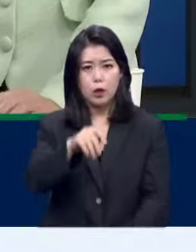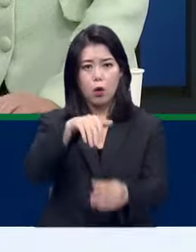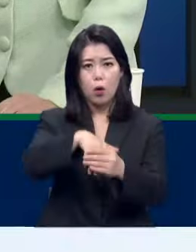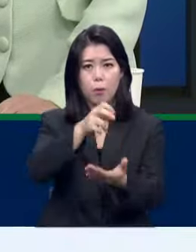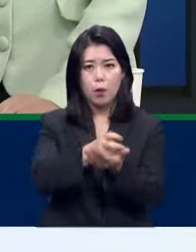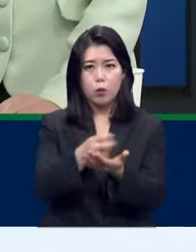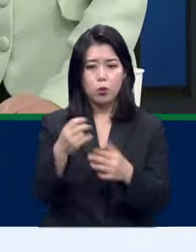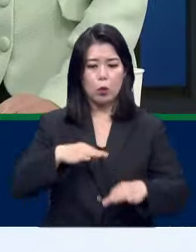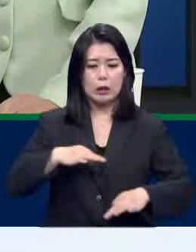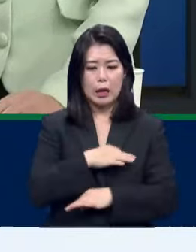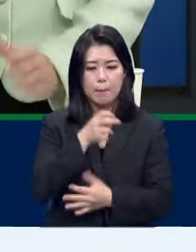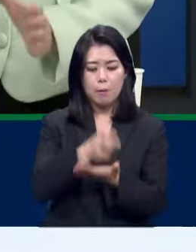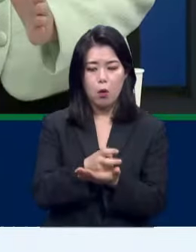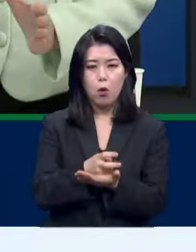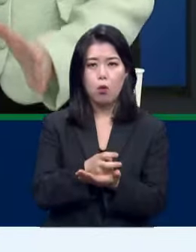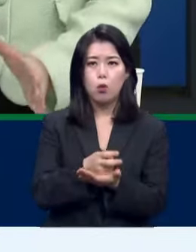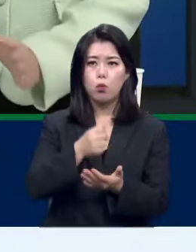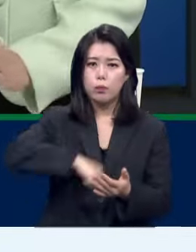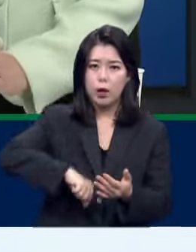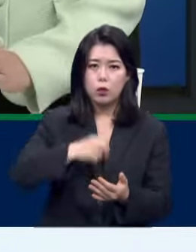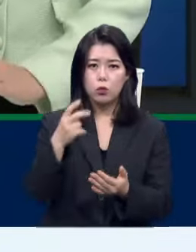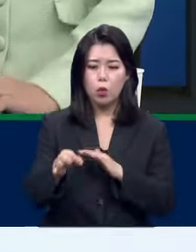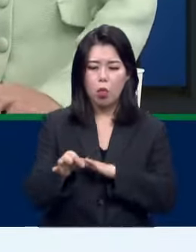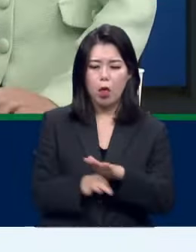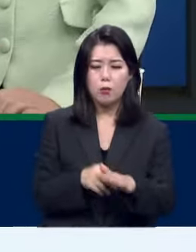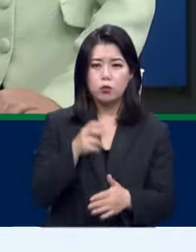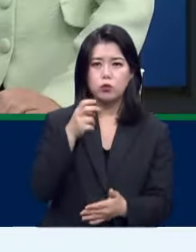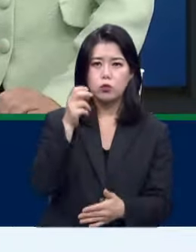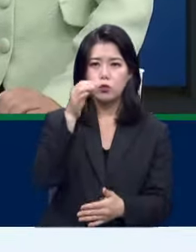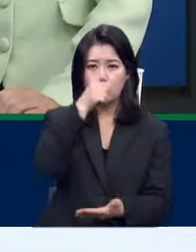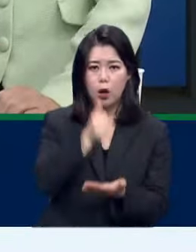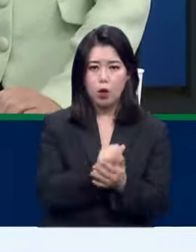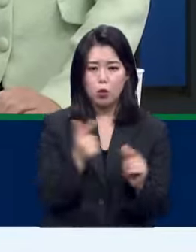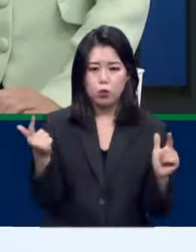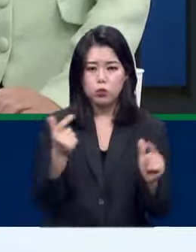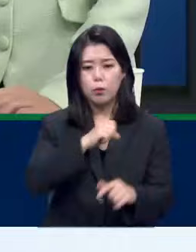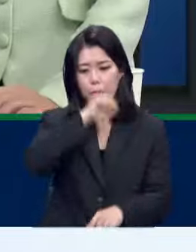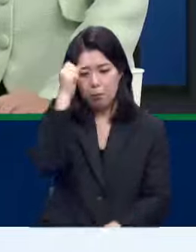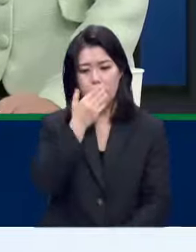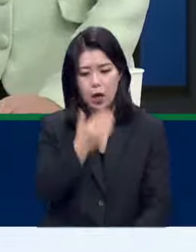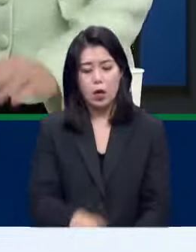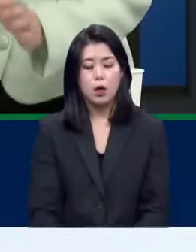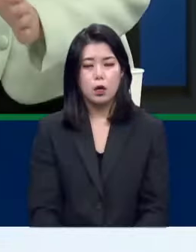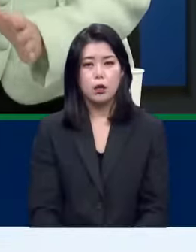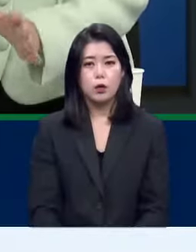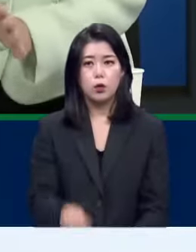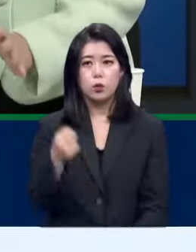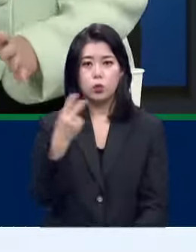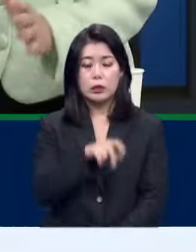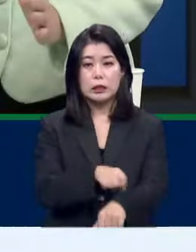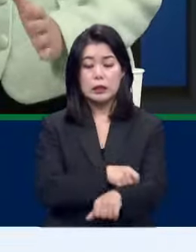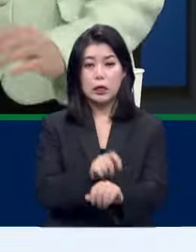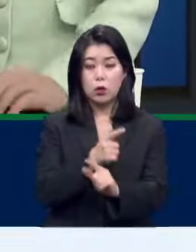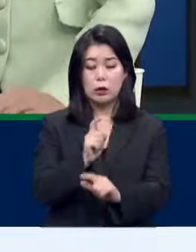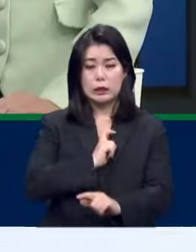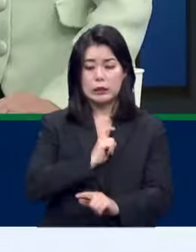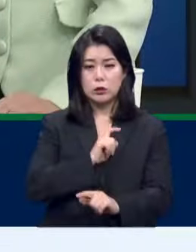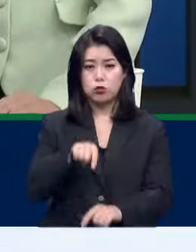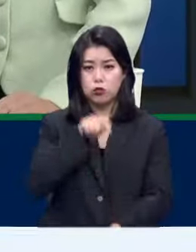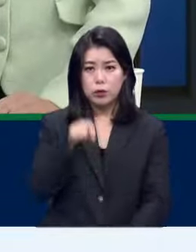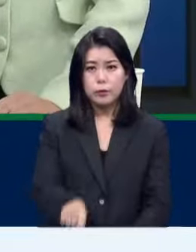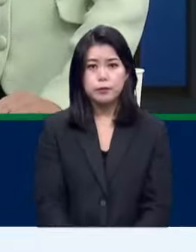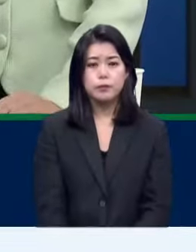정치자금법 위반이라는 뭐 뇌물죄 아든 이런 부분들은 얼마든지 성립이 가능합니다 특히 지금 나오는 의혹들 중에 핵심